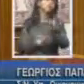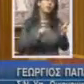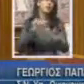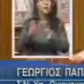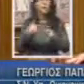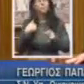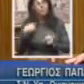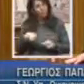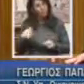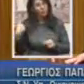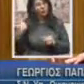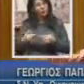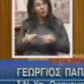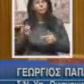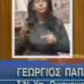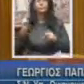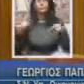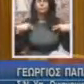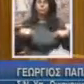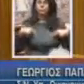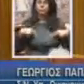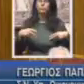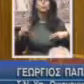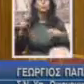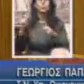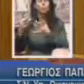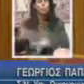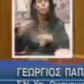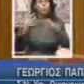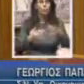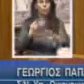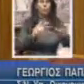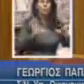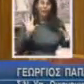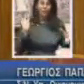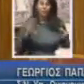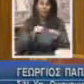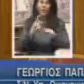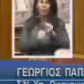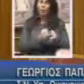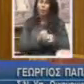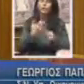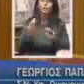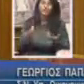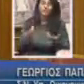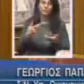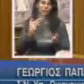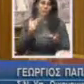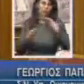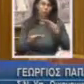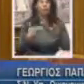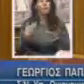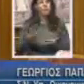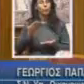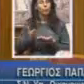από κάθε Υπουργείο η σύνταξη τριετούς προϋπολογισμού με ετήσια μείωση συνολικών δαπανών και ταυτόχρονα προτάσεις για